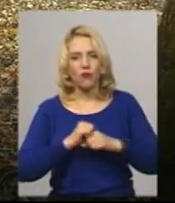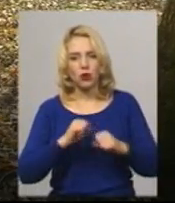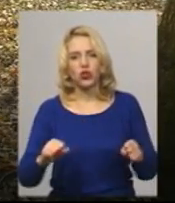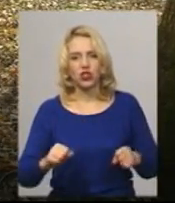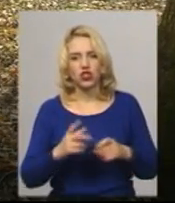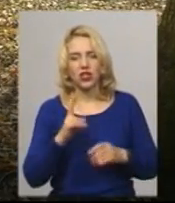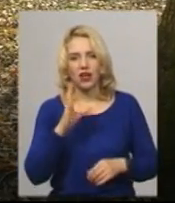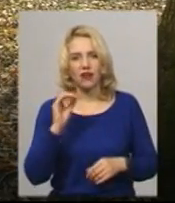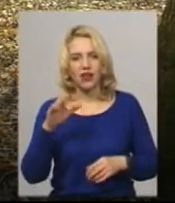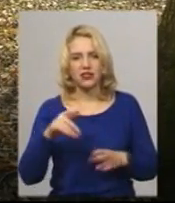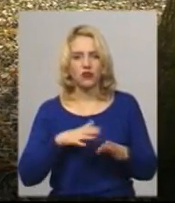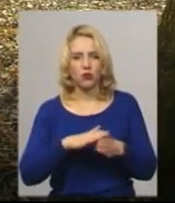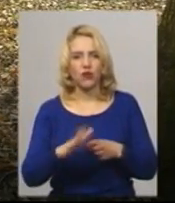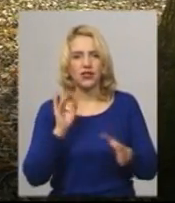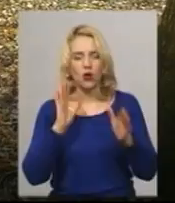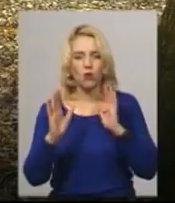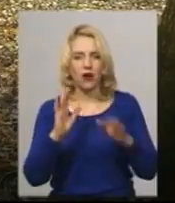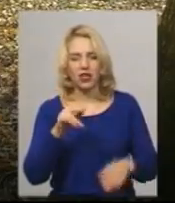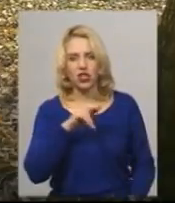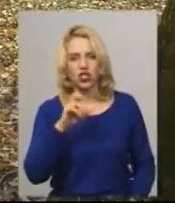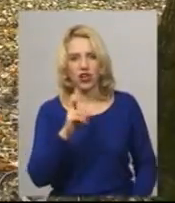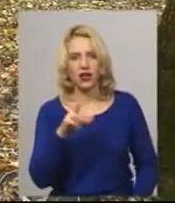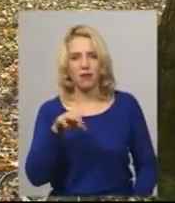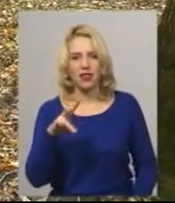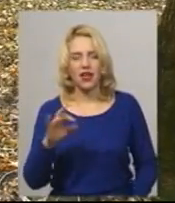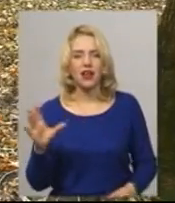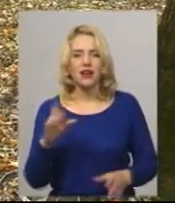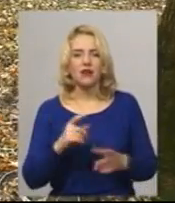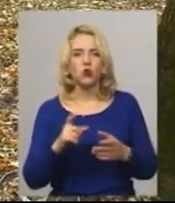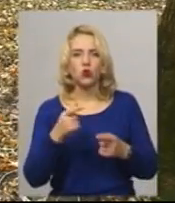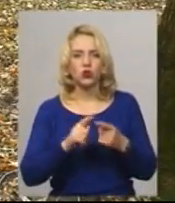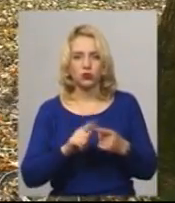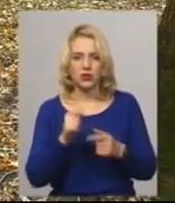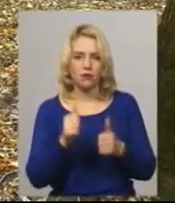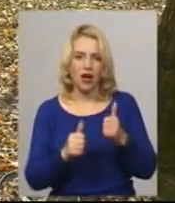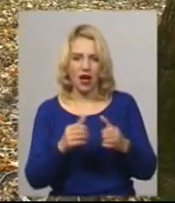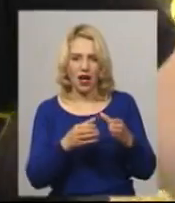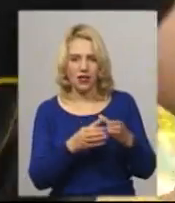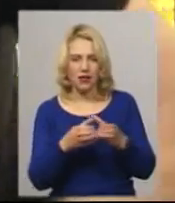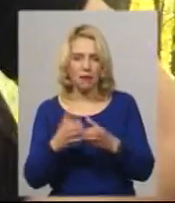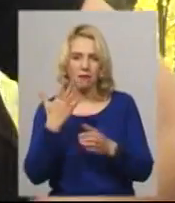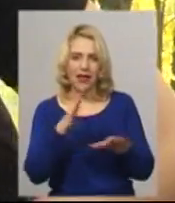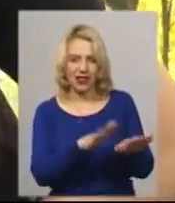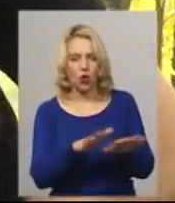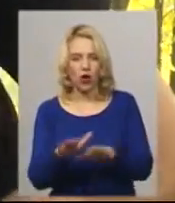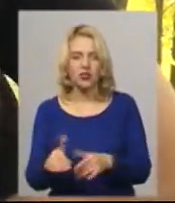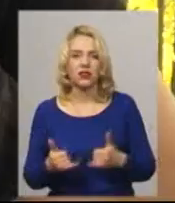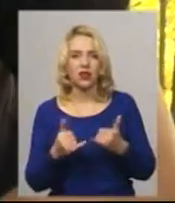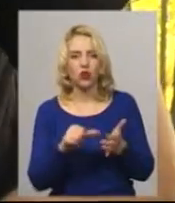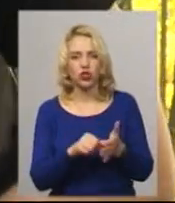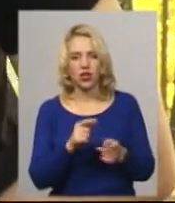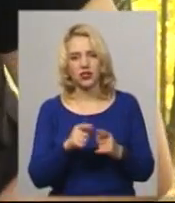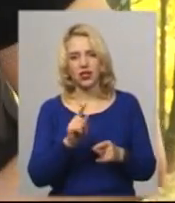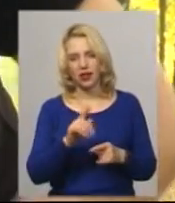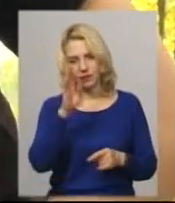молоді відбуваються в парку імені Михайла Чекмана. Всього у змагання заявлено 5 локацій. Для учасника змагання Андрія